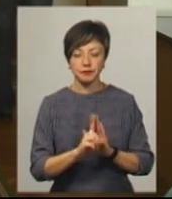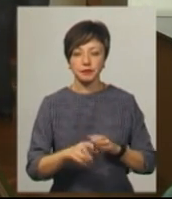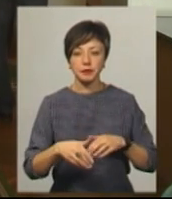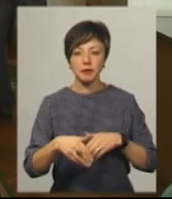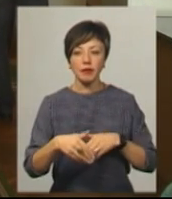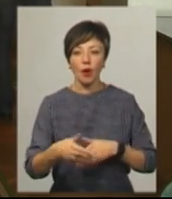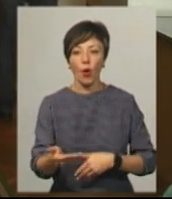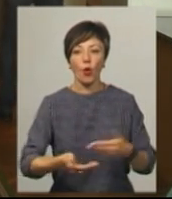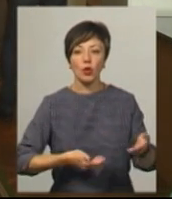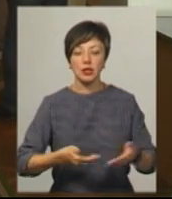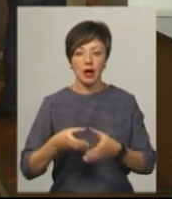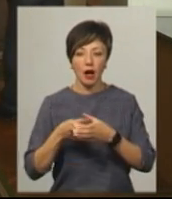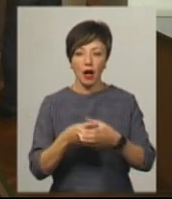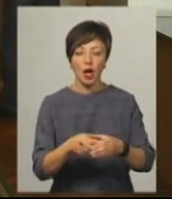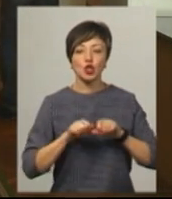хода супергероїв від